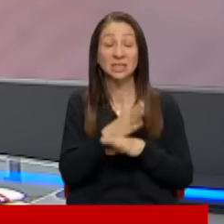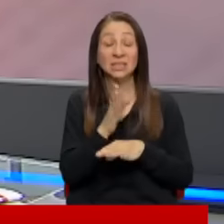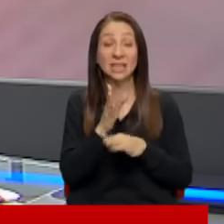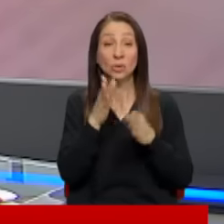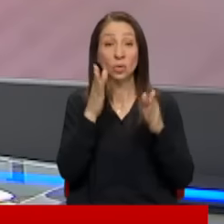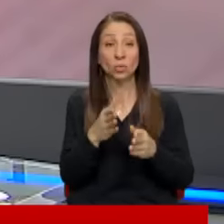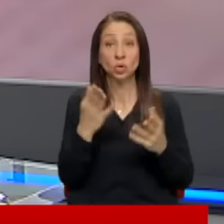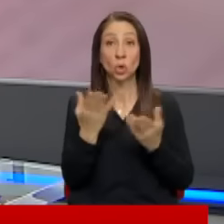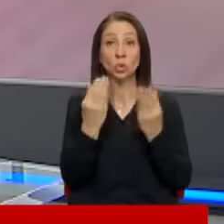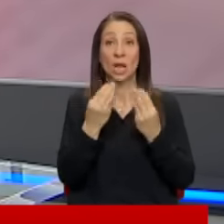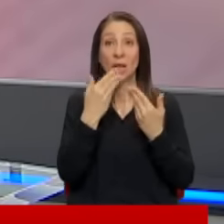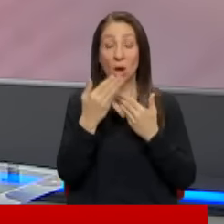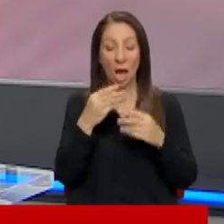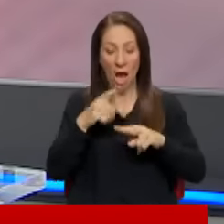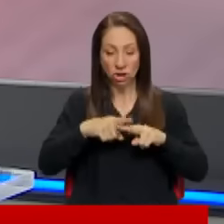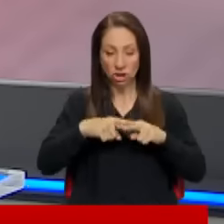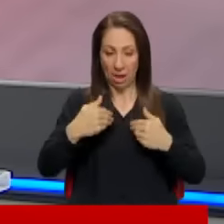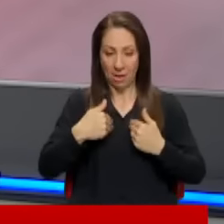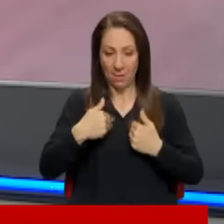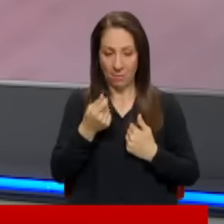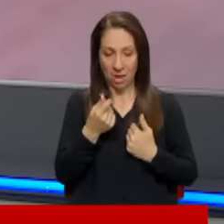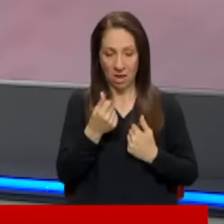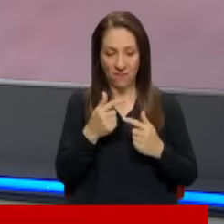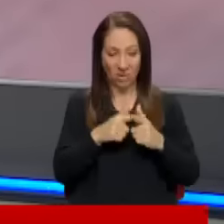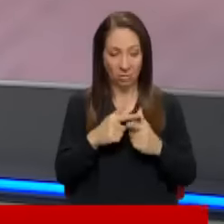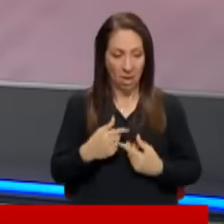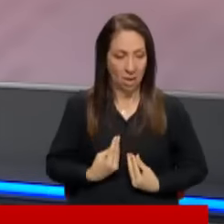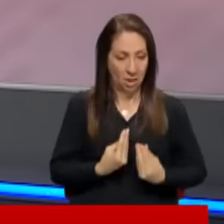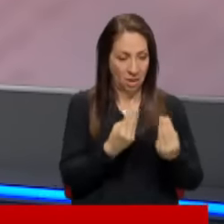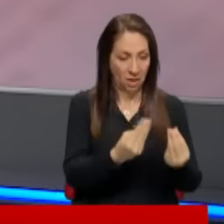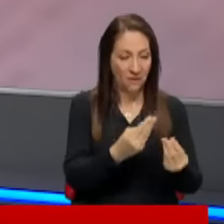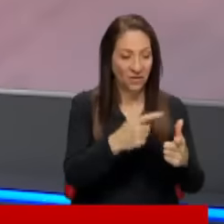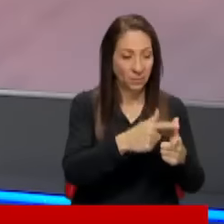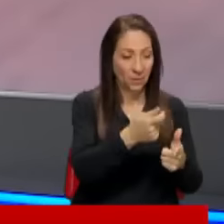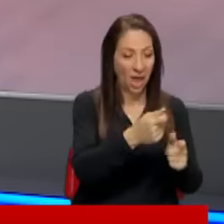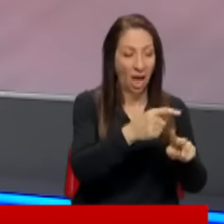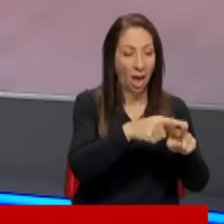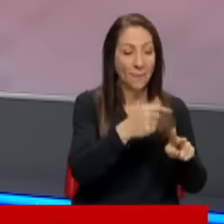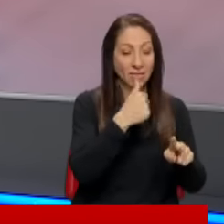durumu da çok güzel anlatıyor. Ayşe'nin parası Fatma'ya gitti. Fatma'nın parası da